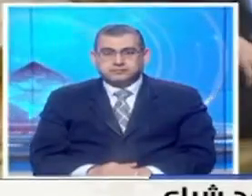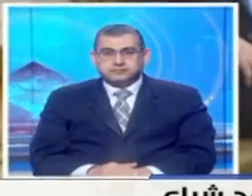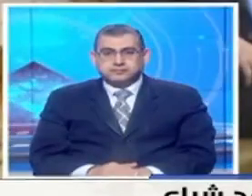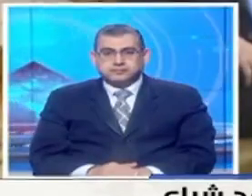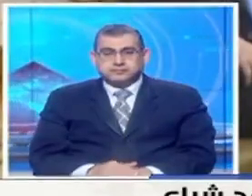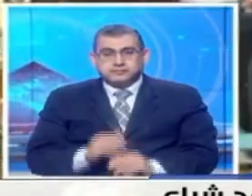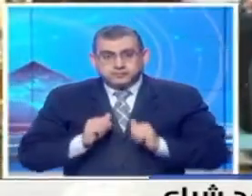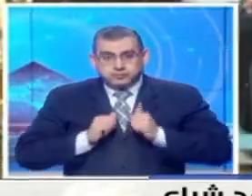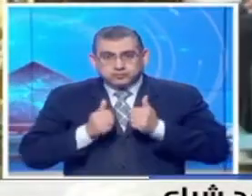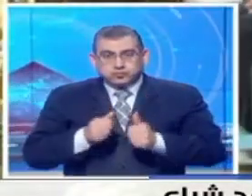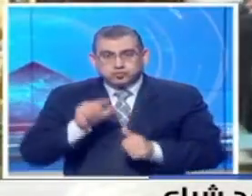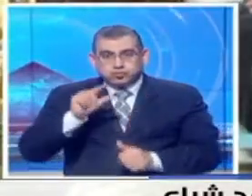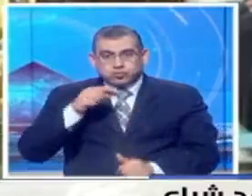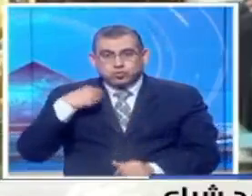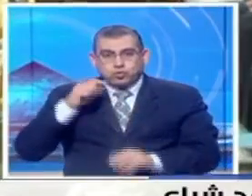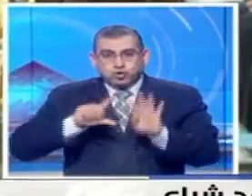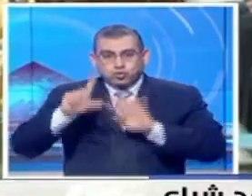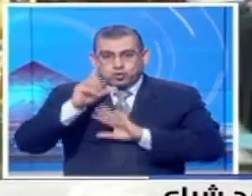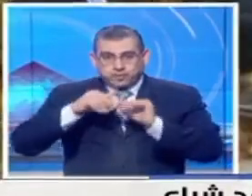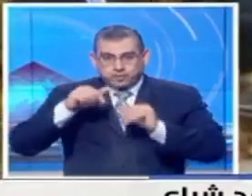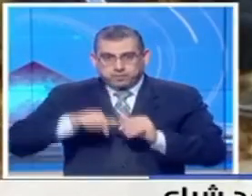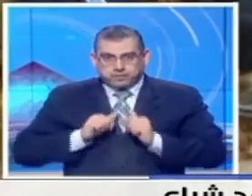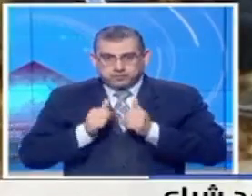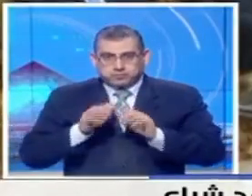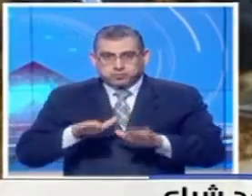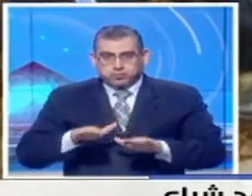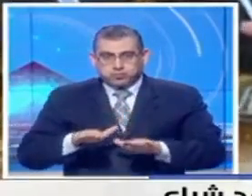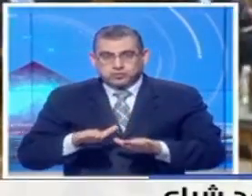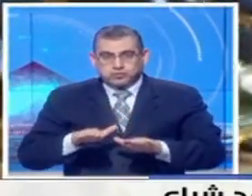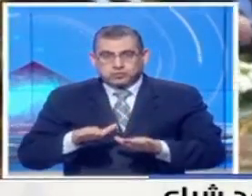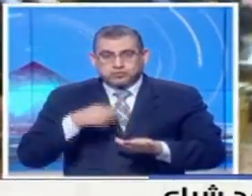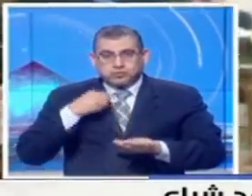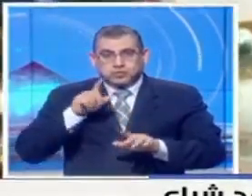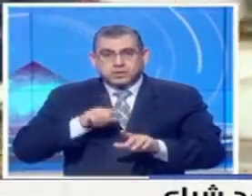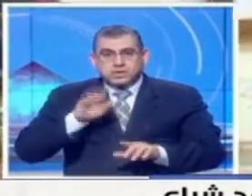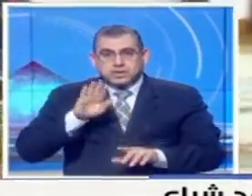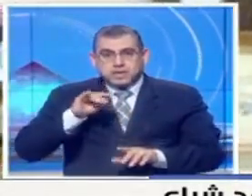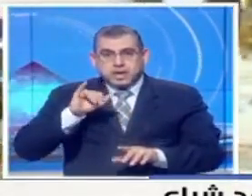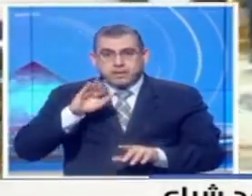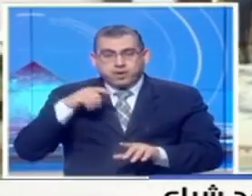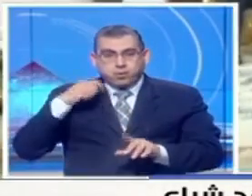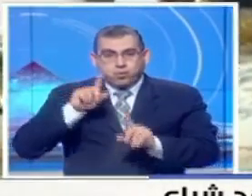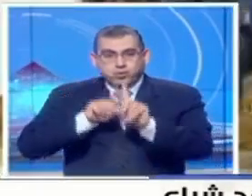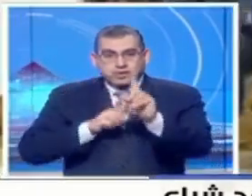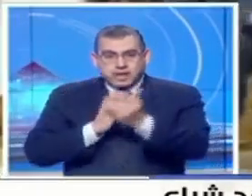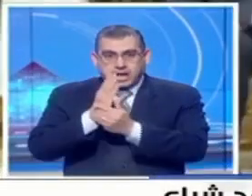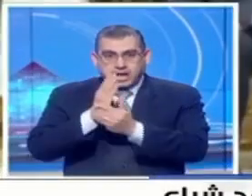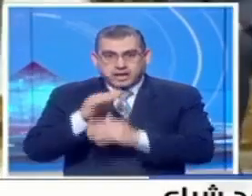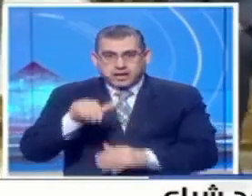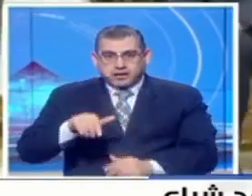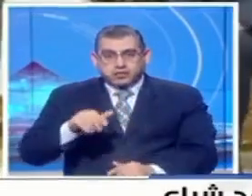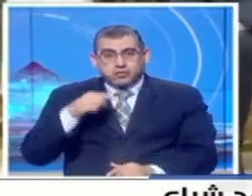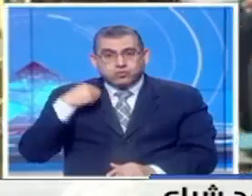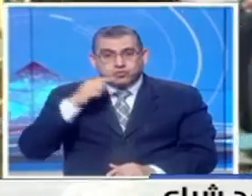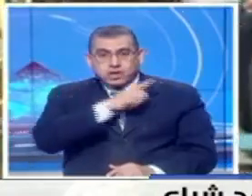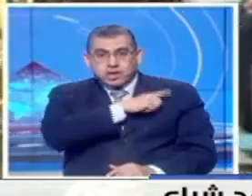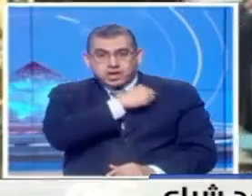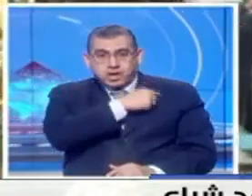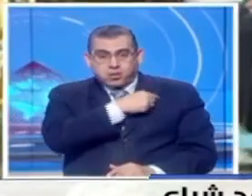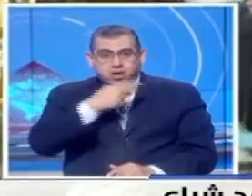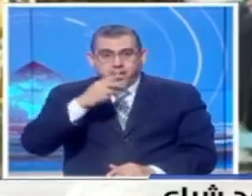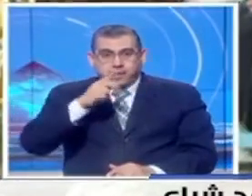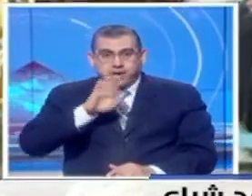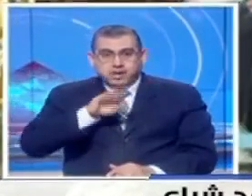بحضور الدكتور مصطفى مدبولي رئيس مجلس الوزراء، والسيد سامح شكري وزير الخارجية، واللواء عباس